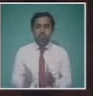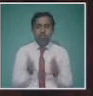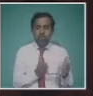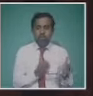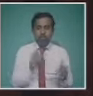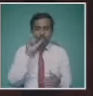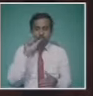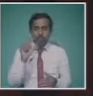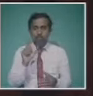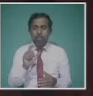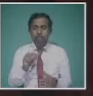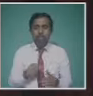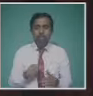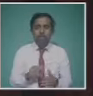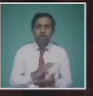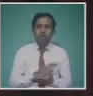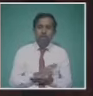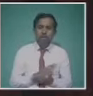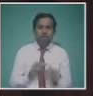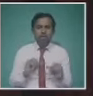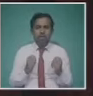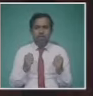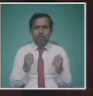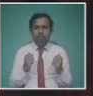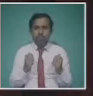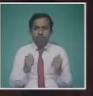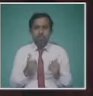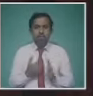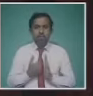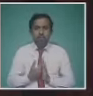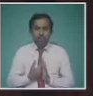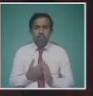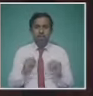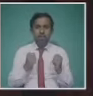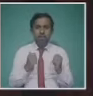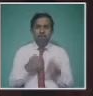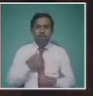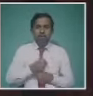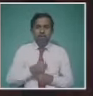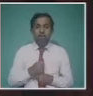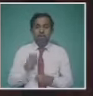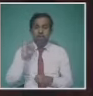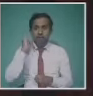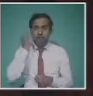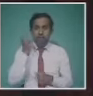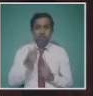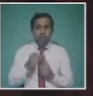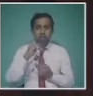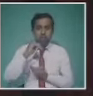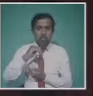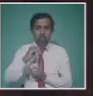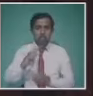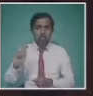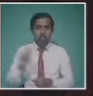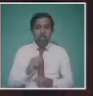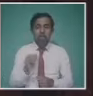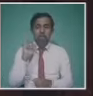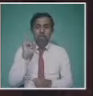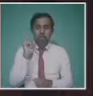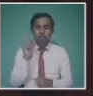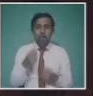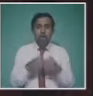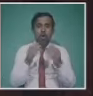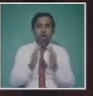බැලුවම මෙතෙක් කාලයක් යාම්තම් ජීවත් වෙච්ච යම් ගෞරවනීය ජීවිත ජීවත් වෙච්ච රාජ්‍ය සේවකයන් පෞද්ගලිකංශයේ වැටුප් ලබන සේවකයන්